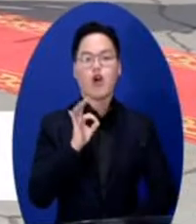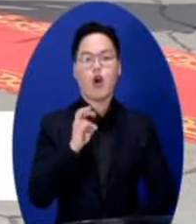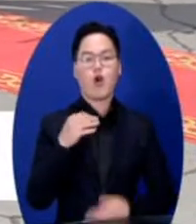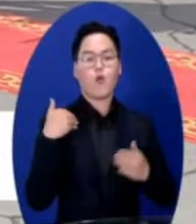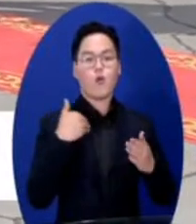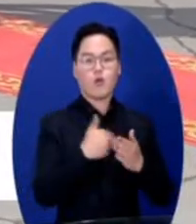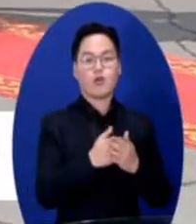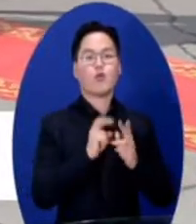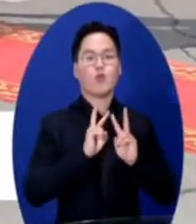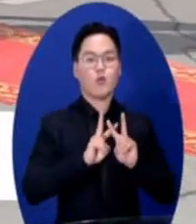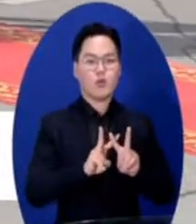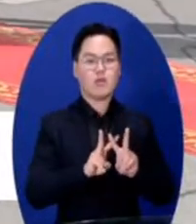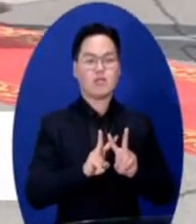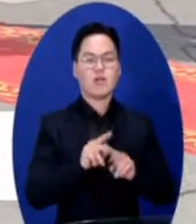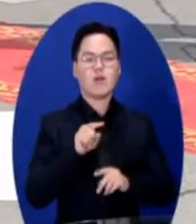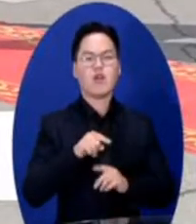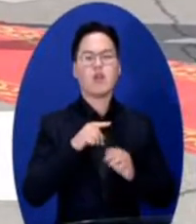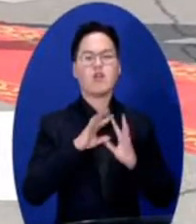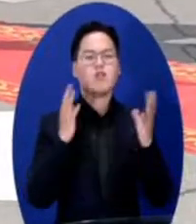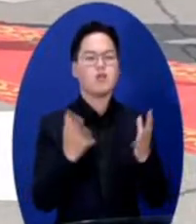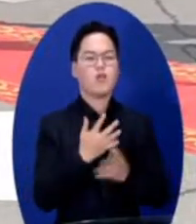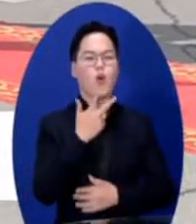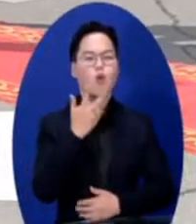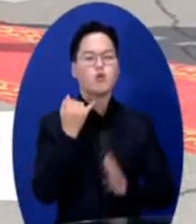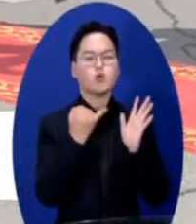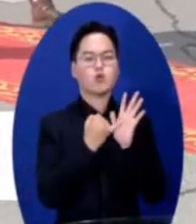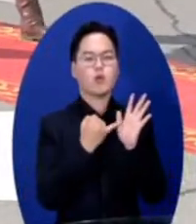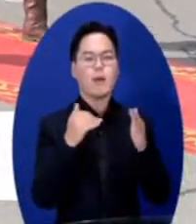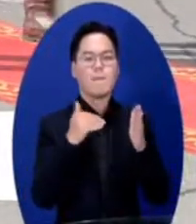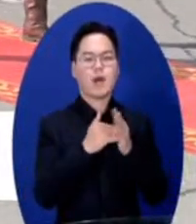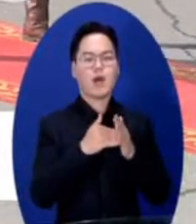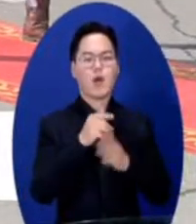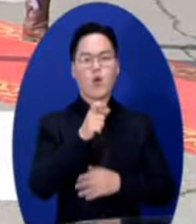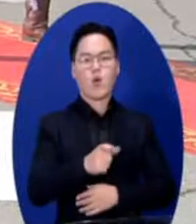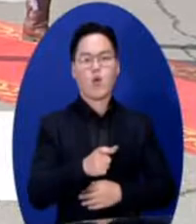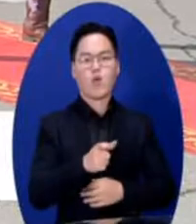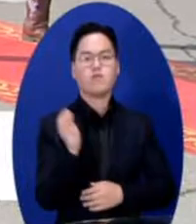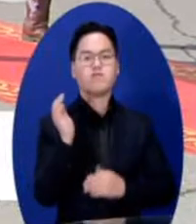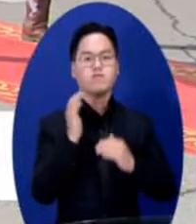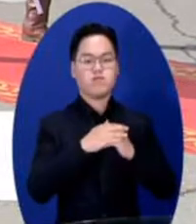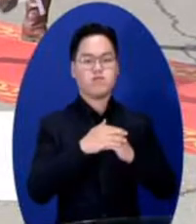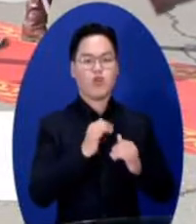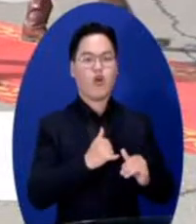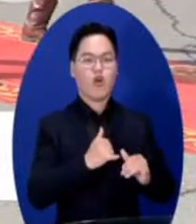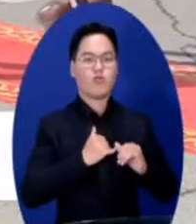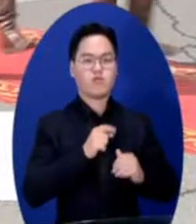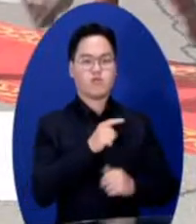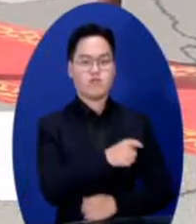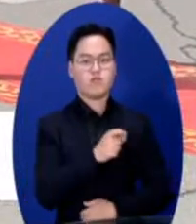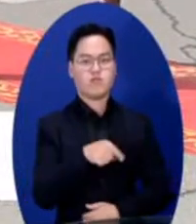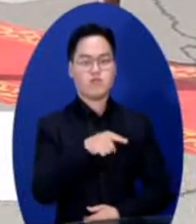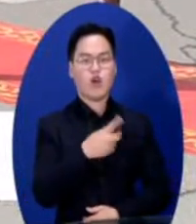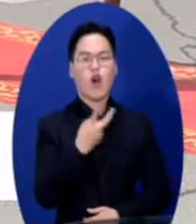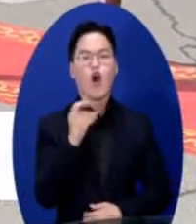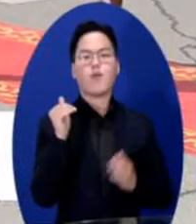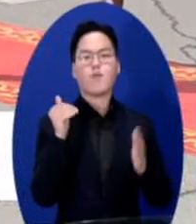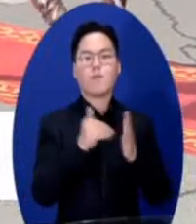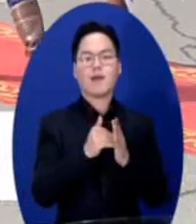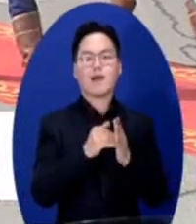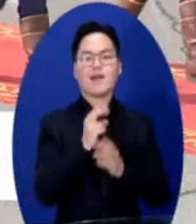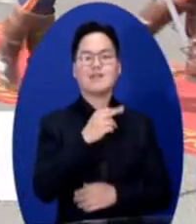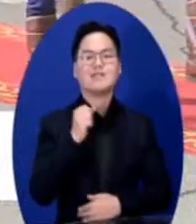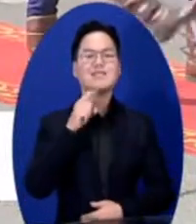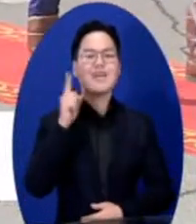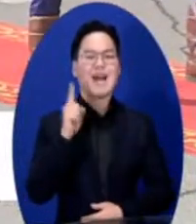За тухайн хугацаанд бол одоо нийт 36 мянган хүн хэлмэгдсэн гэж үзэж байгаа нь. За тэдний бараг 20 мянга гаруй нь одоо цаазаар авах